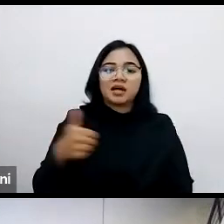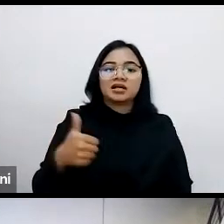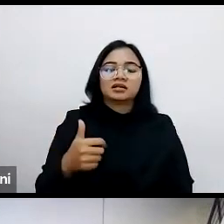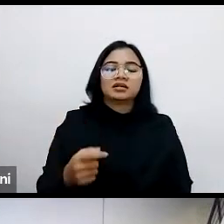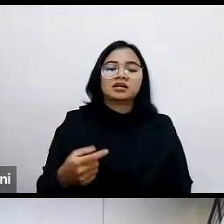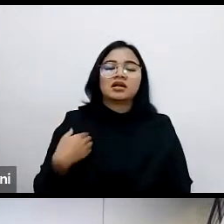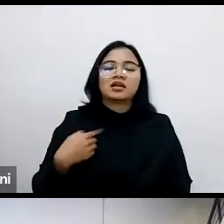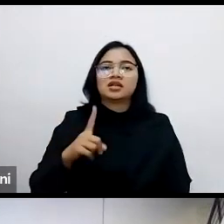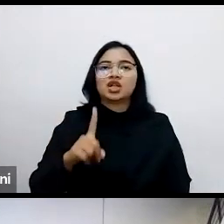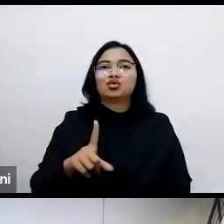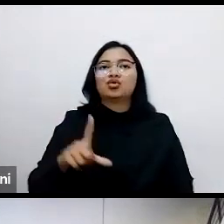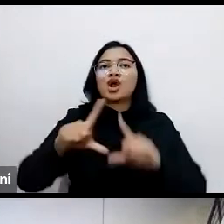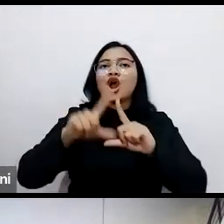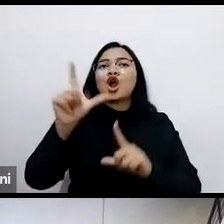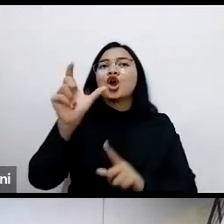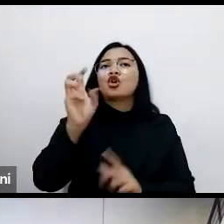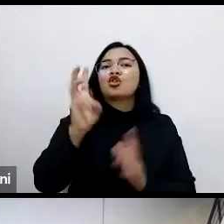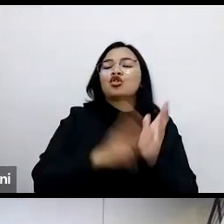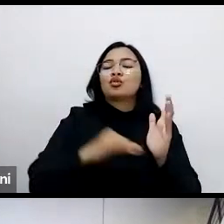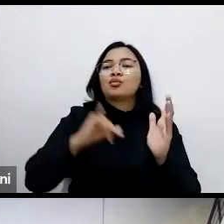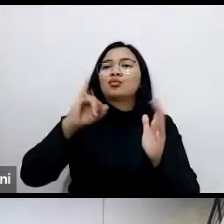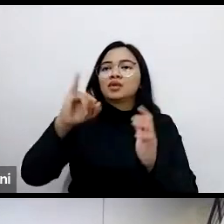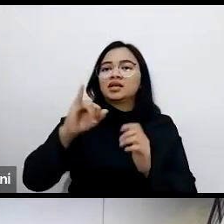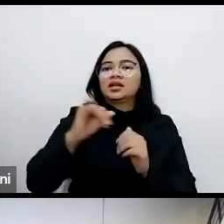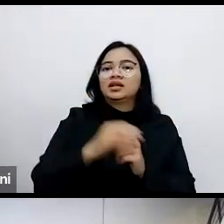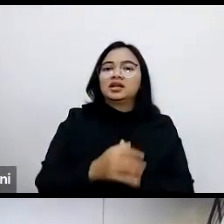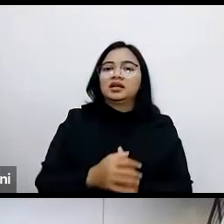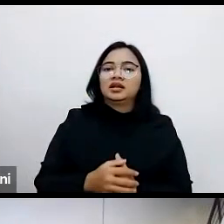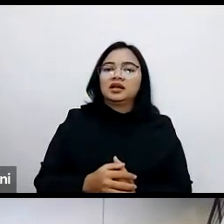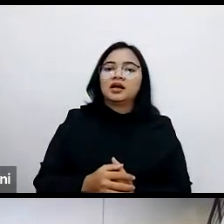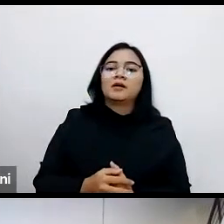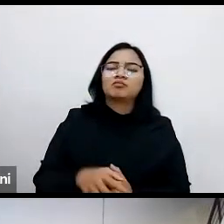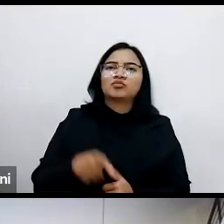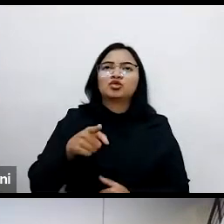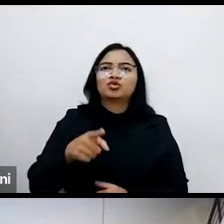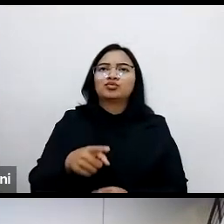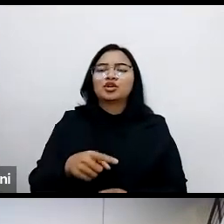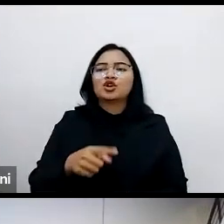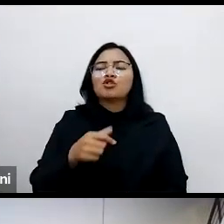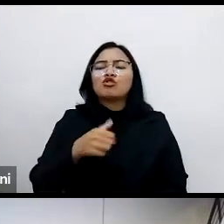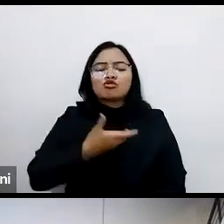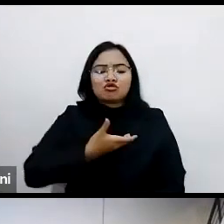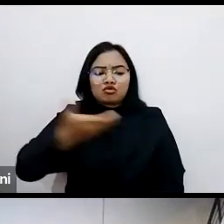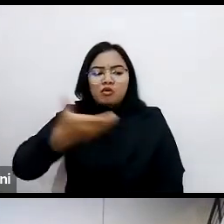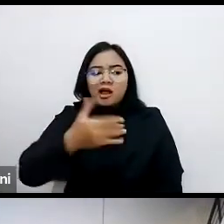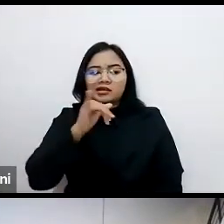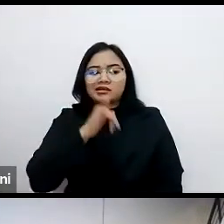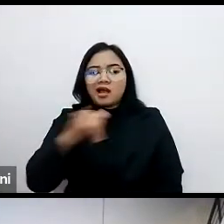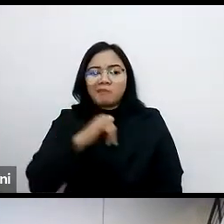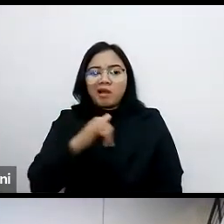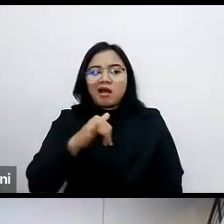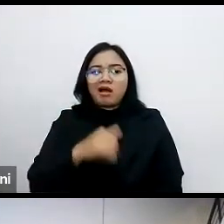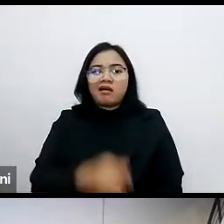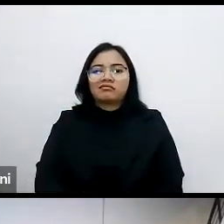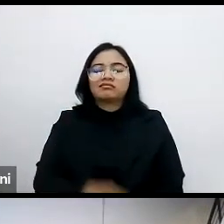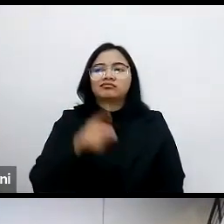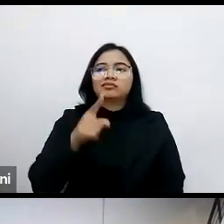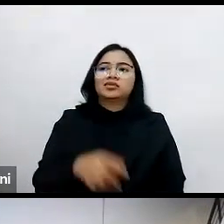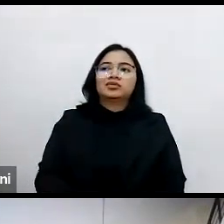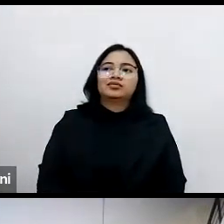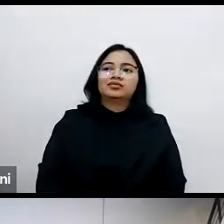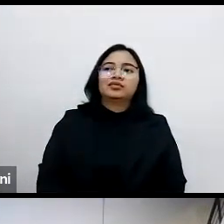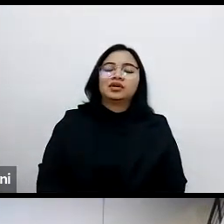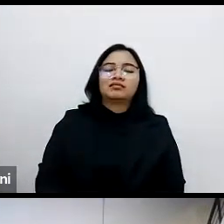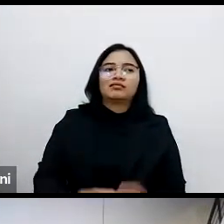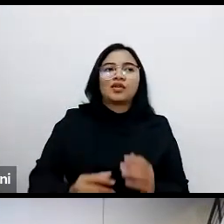gay, dia bisa menyelesaikan studinya dengan baik dan sudah selesai dan kemudian menjadi guru. Ada juga saya temui